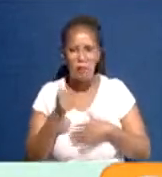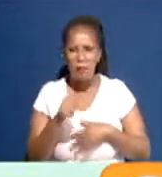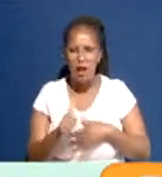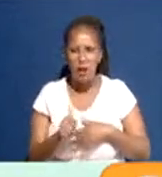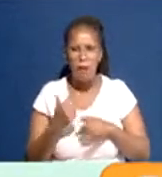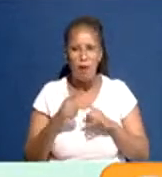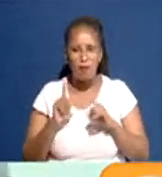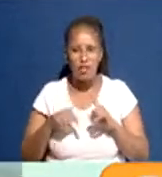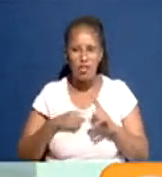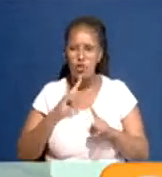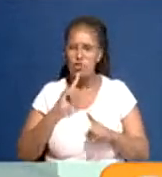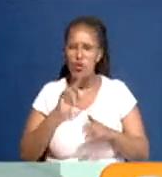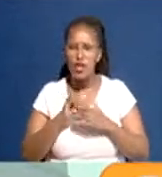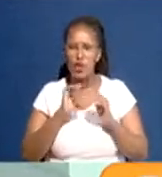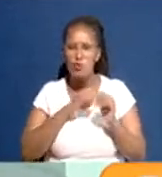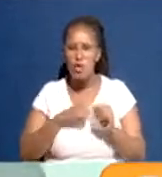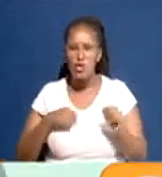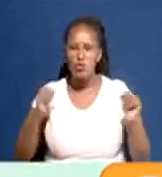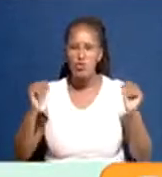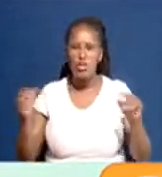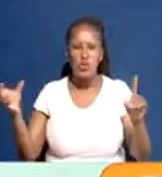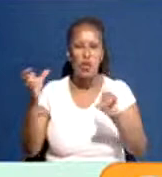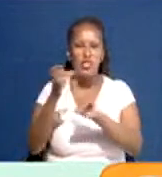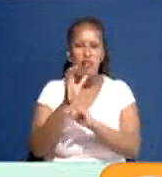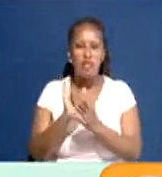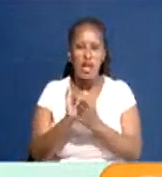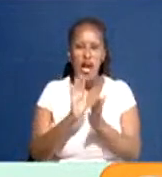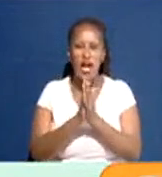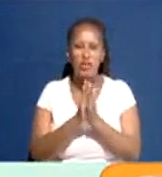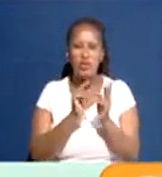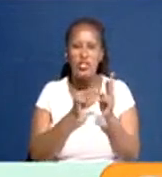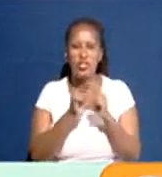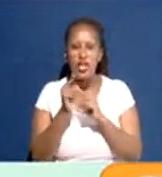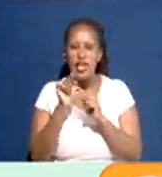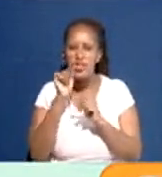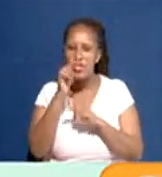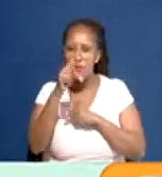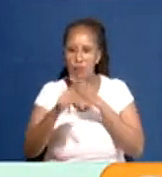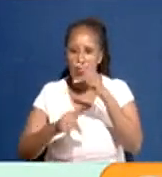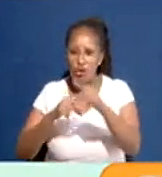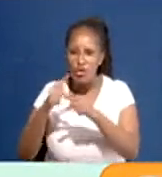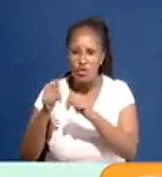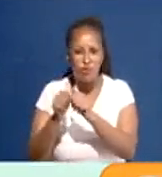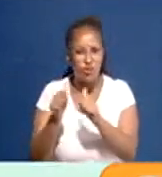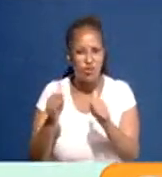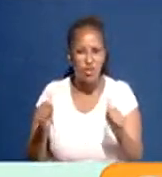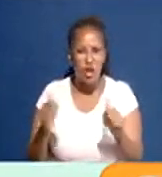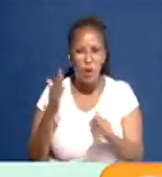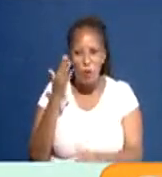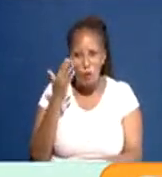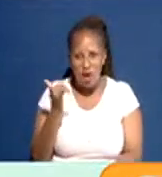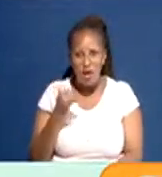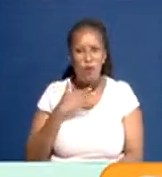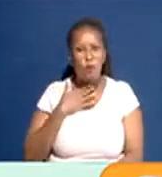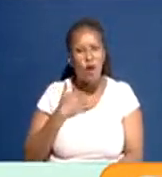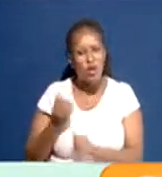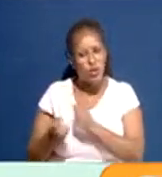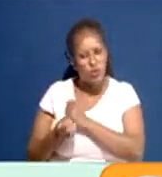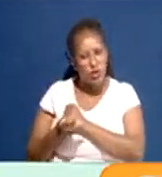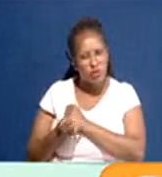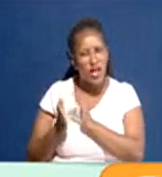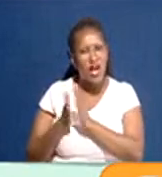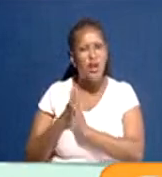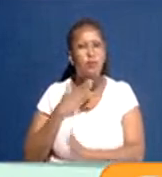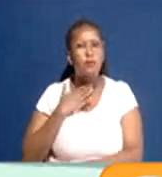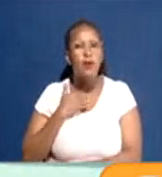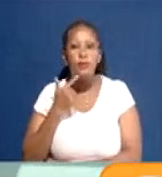we will get to the numbers and we will begin the journey. Kwa sababu, nataka niwaeleze, and I have to tell